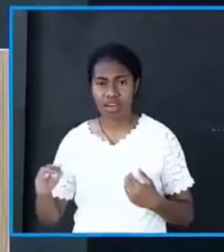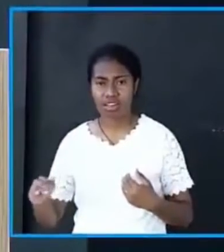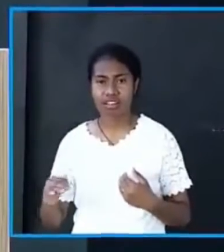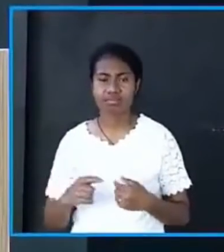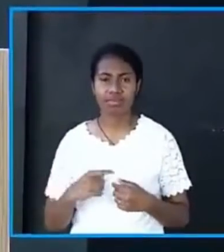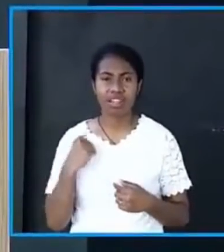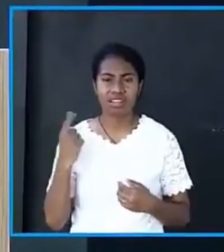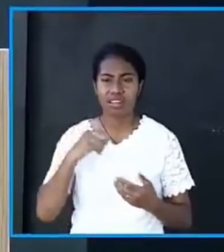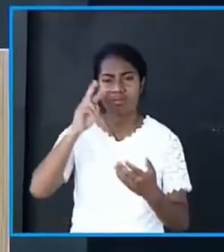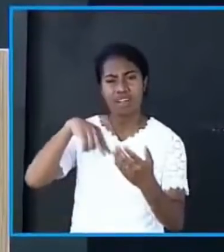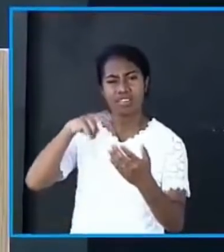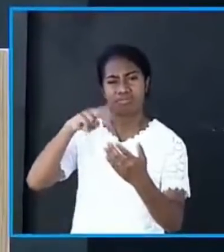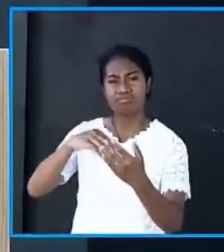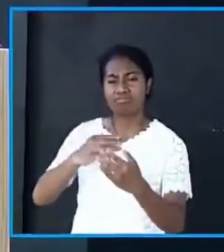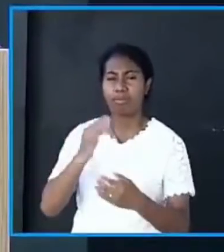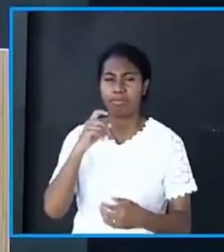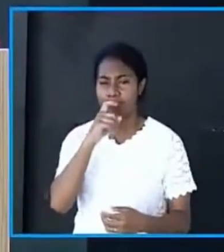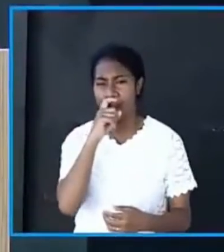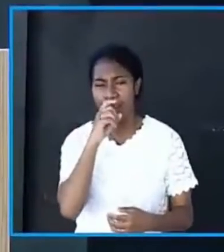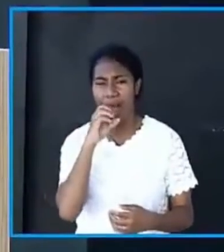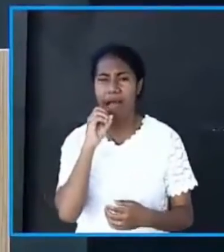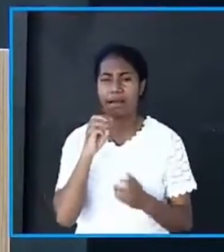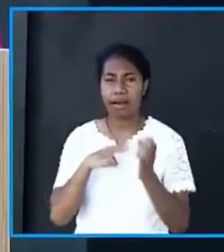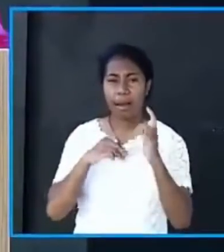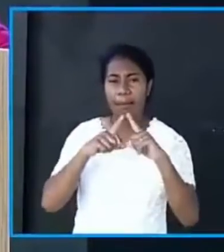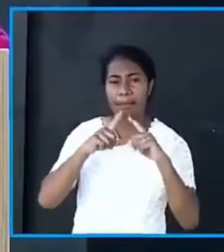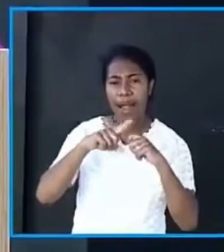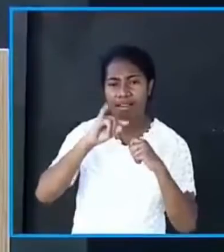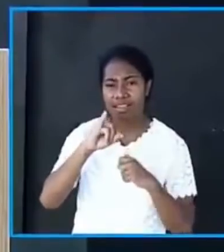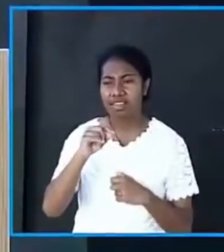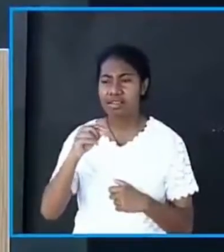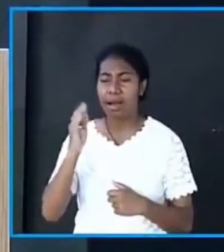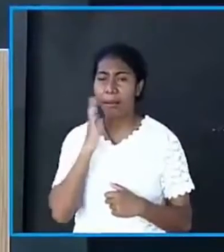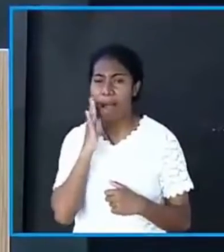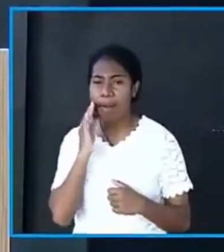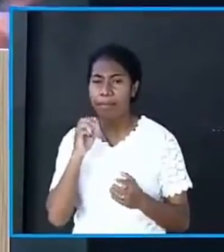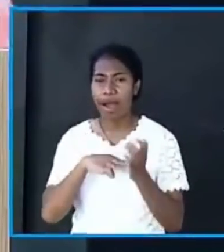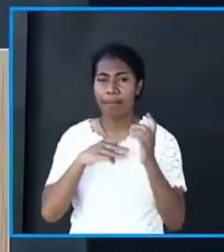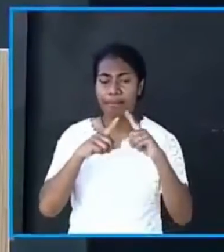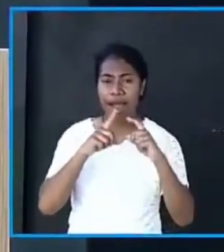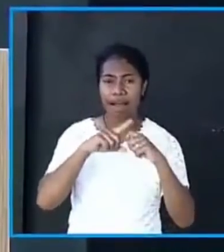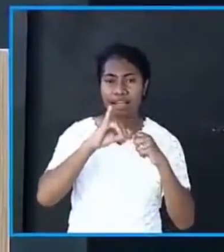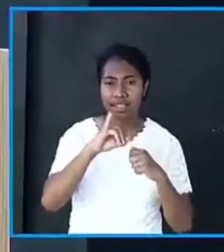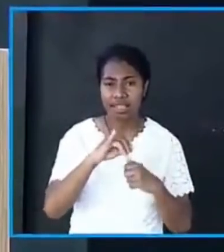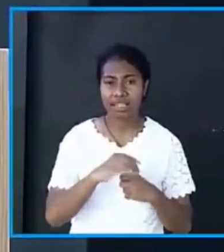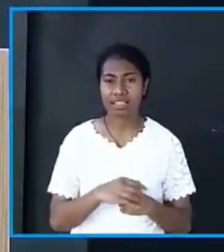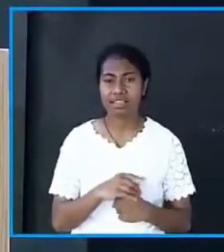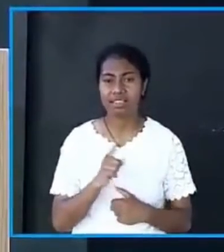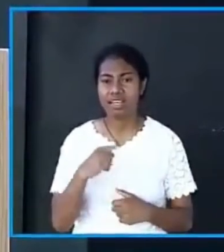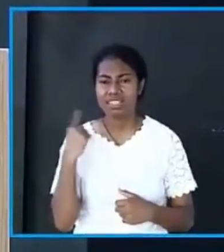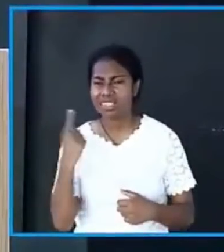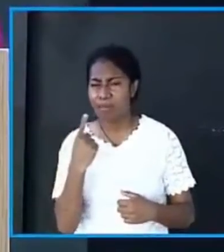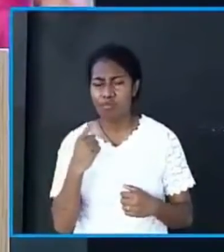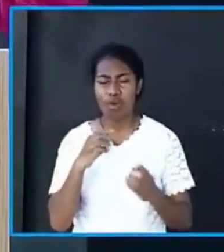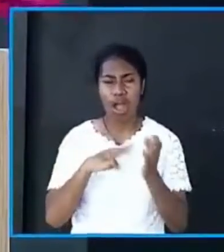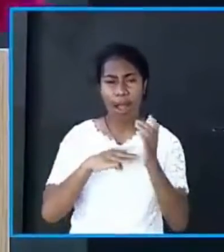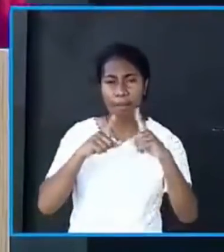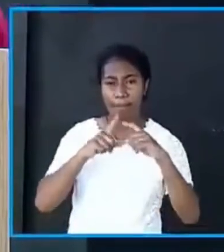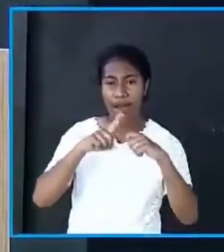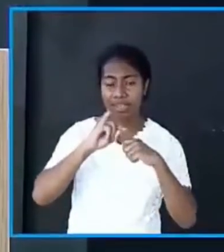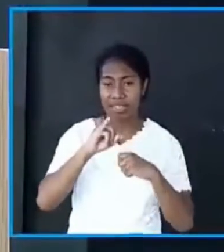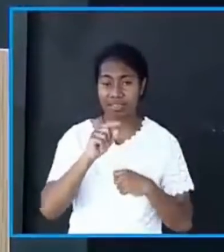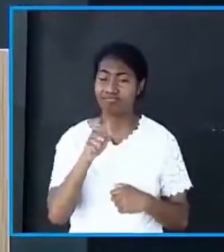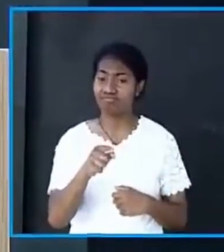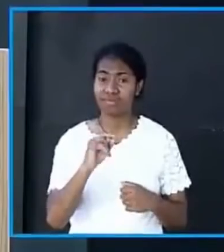hidup Lihat Papa maki mama mama keep apa dan sebagai terus model seperti itu merekam make adek-adek maki Kakak makan